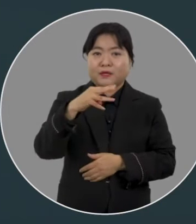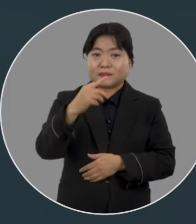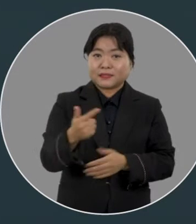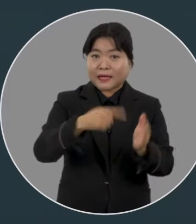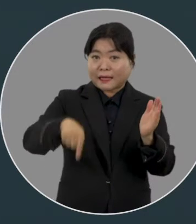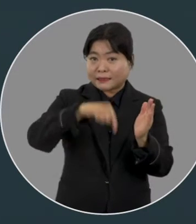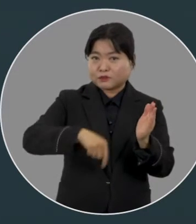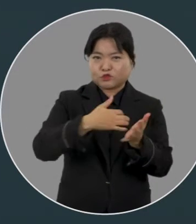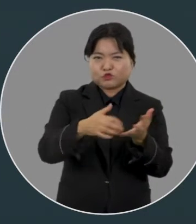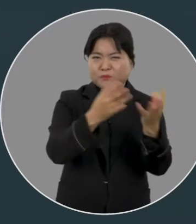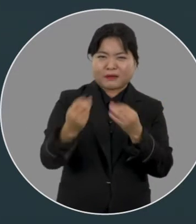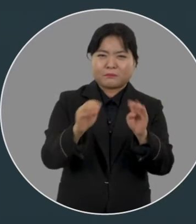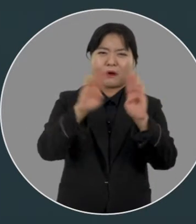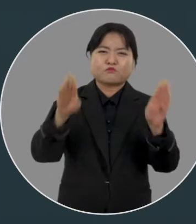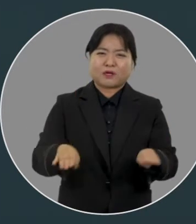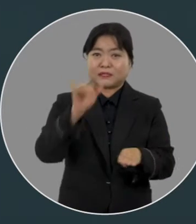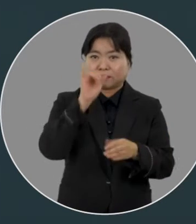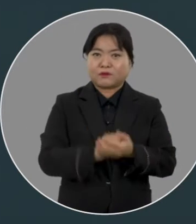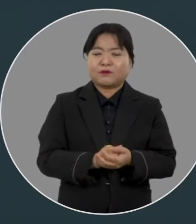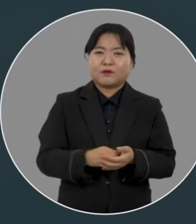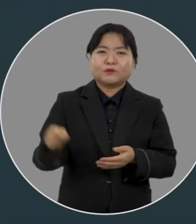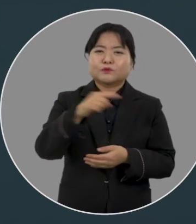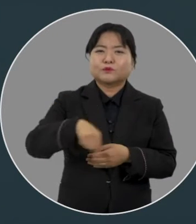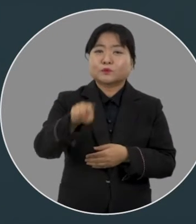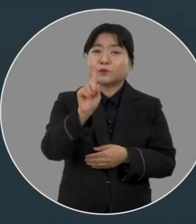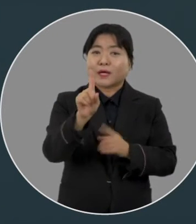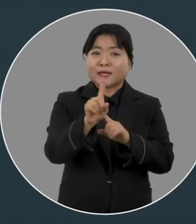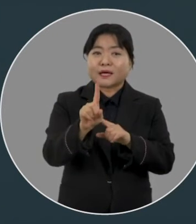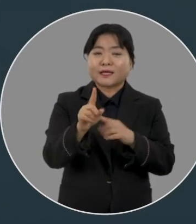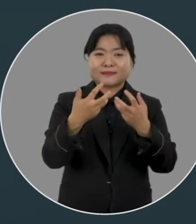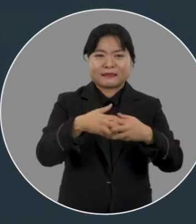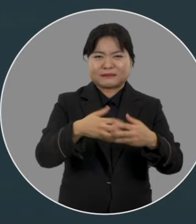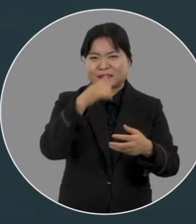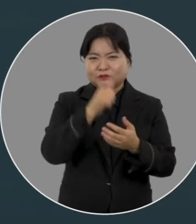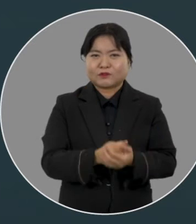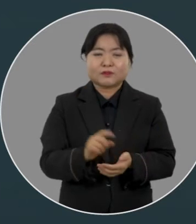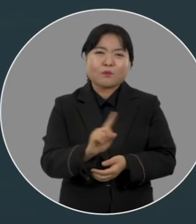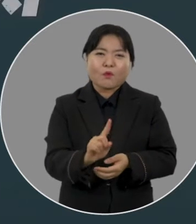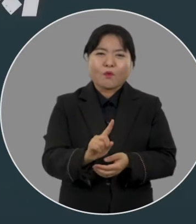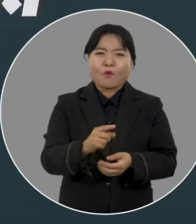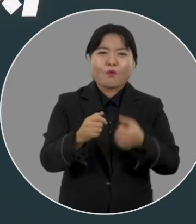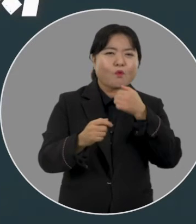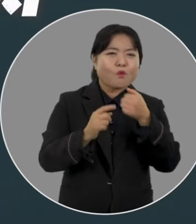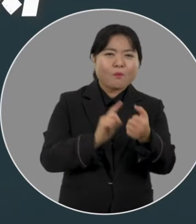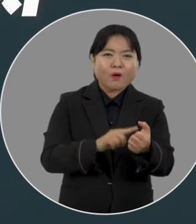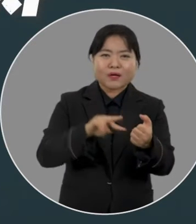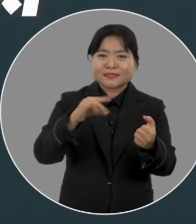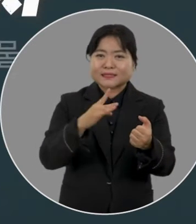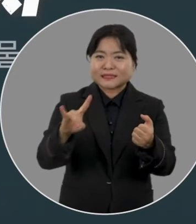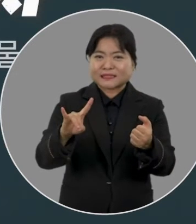안에는 수많은 박물관이 있는데 또 하나의 장치가 있죠. 그게 바로 로마와